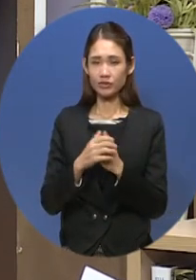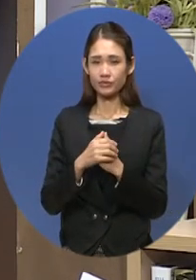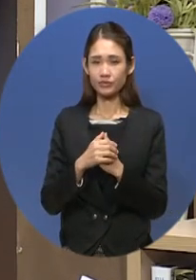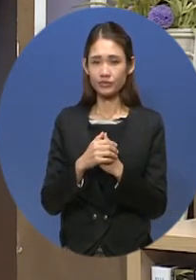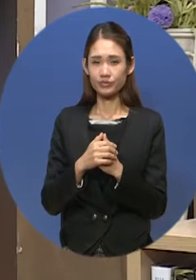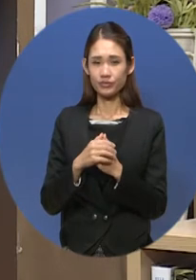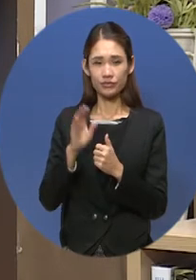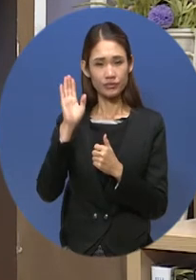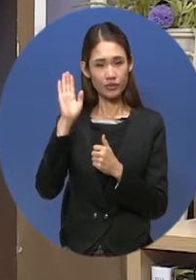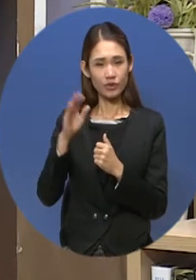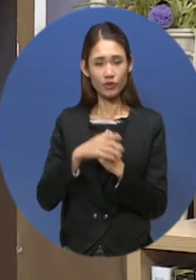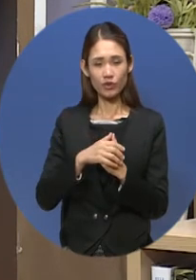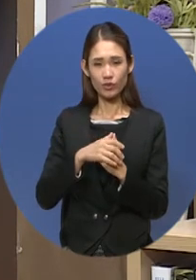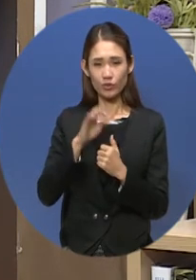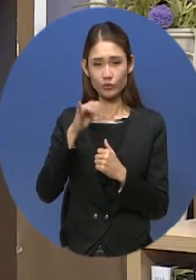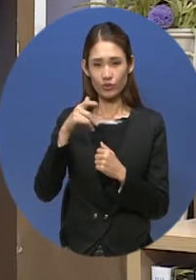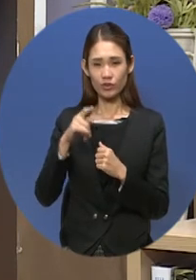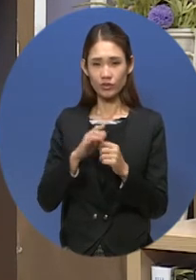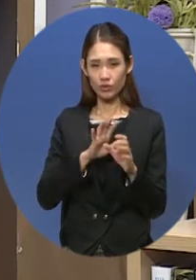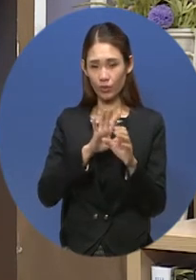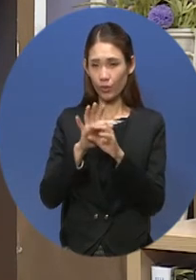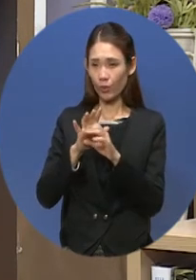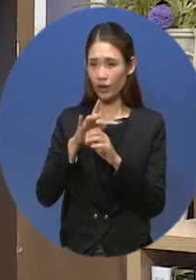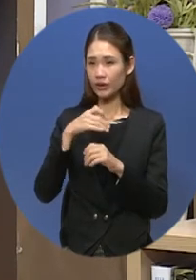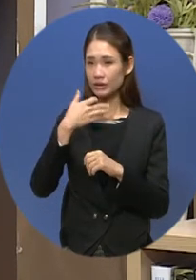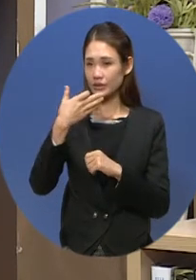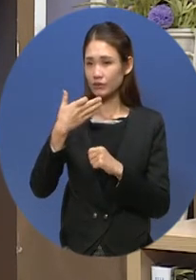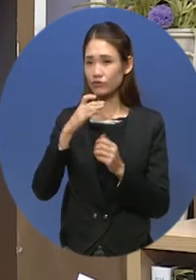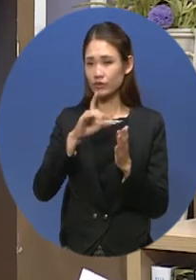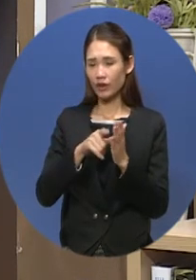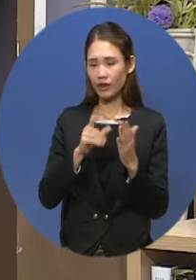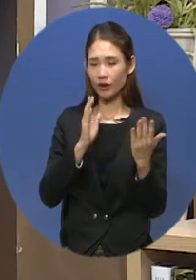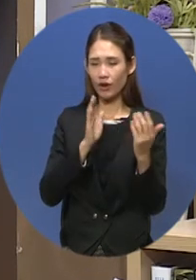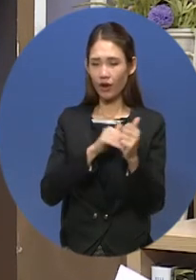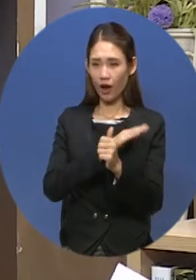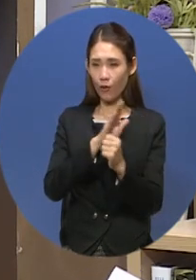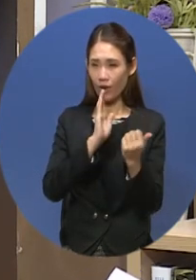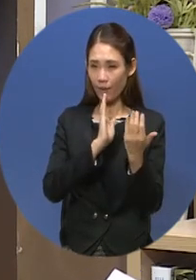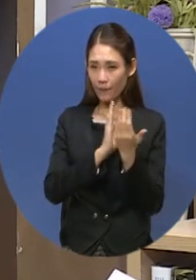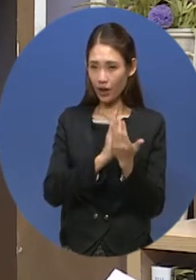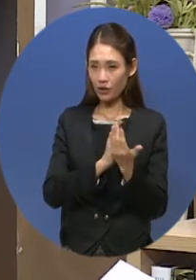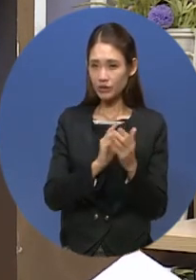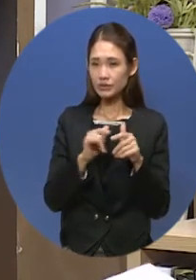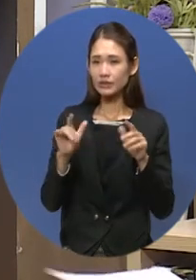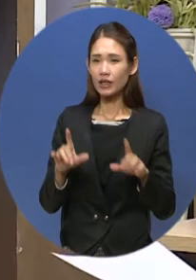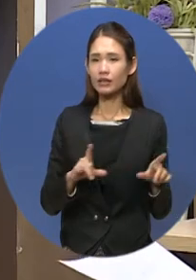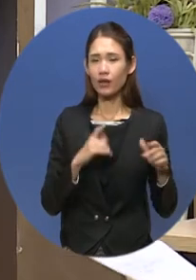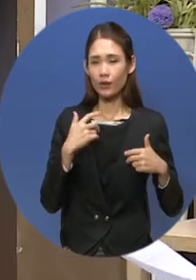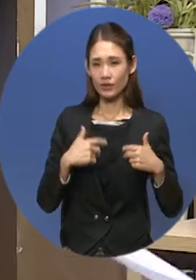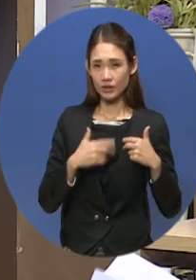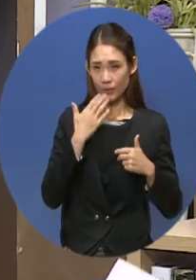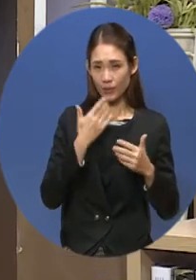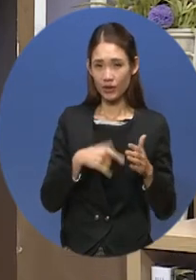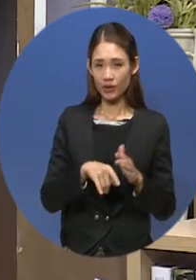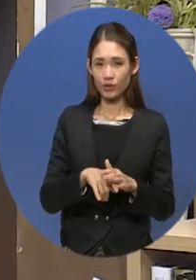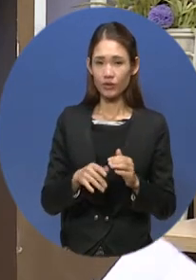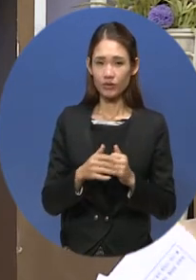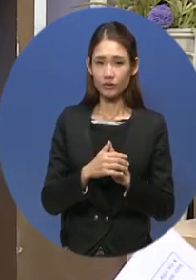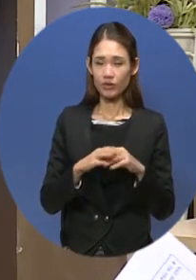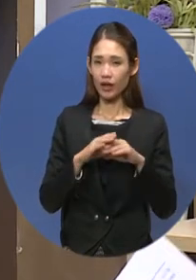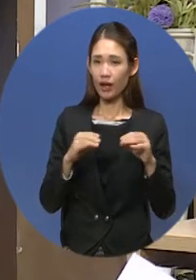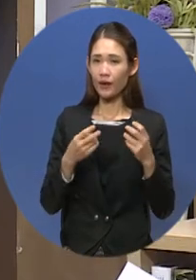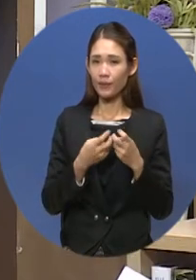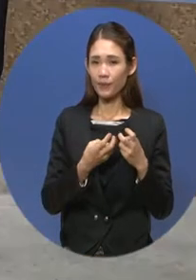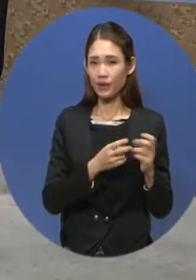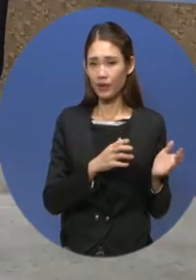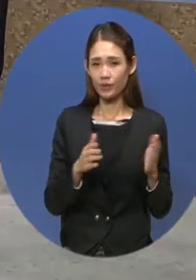했다면 이제는 위드 코로나 시대에 맞춘 그런 좀 이 일상생활을 즐길 수 있는, 누릴 수 있는 그런 대응